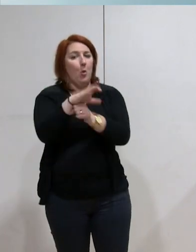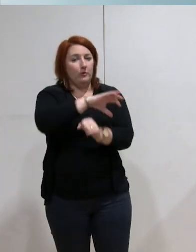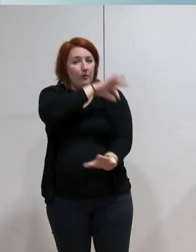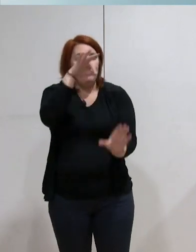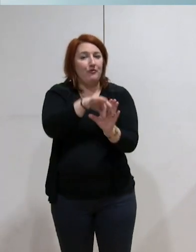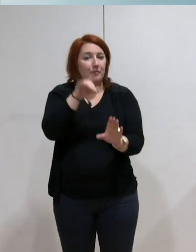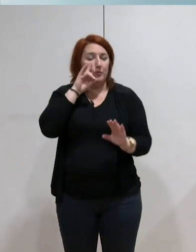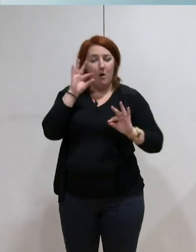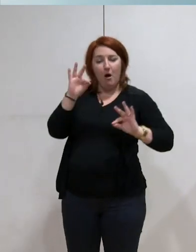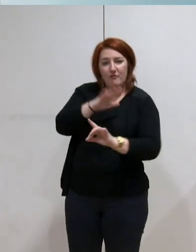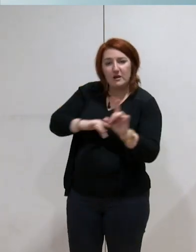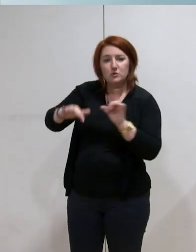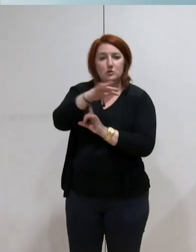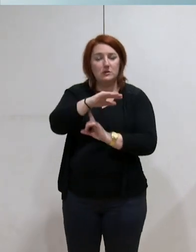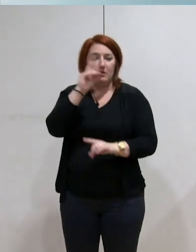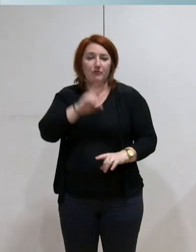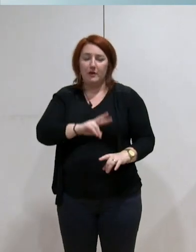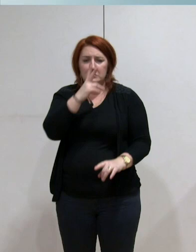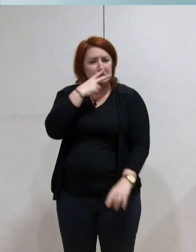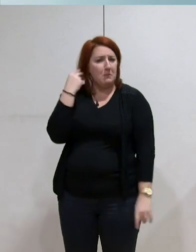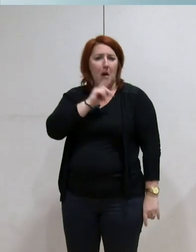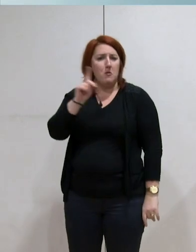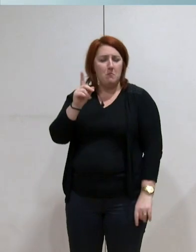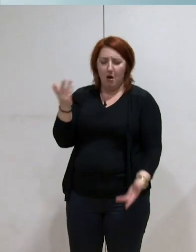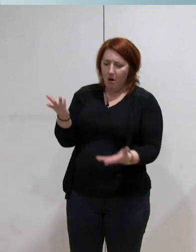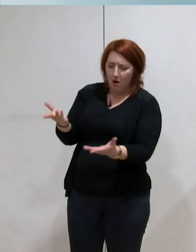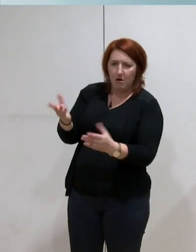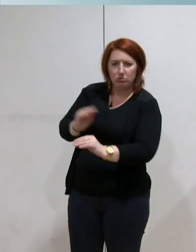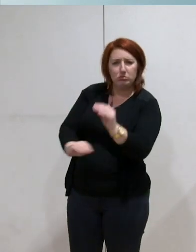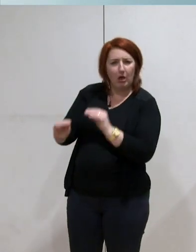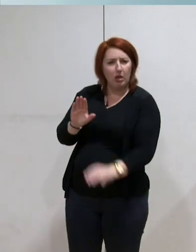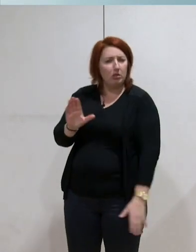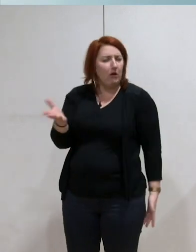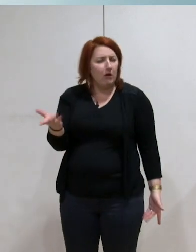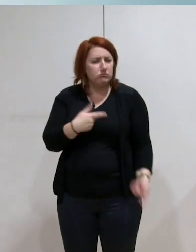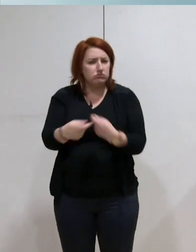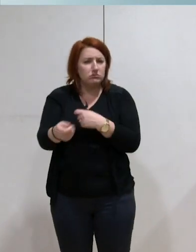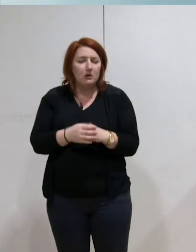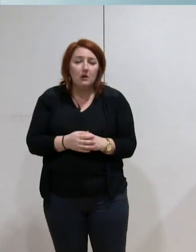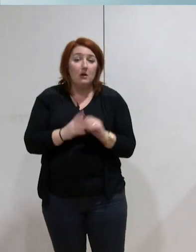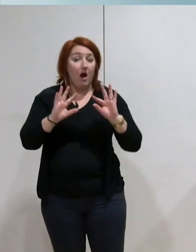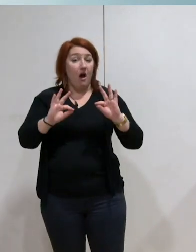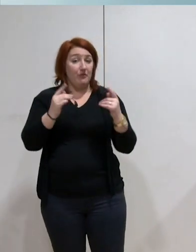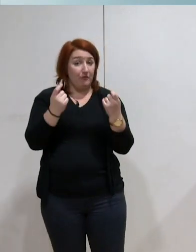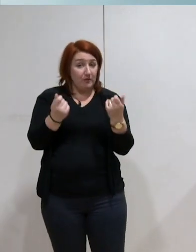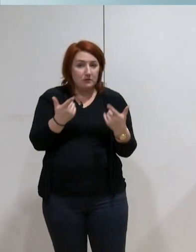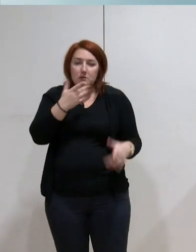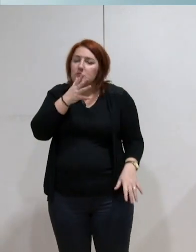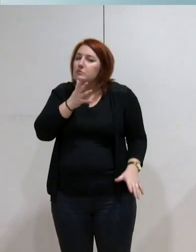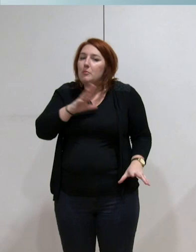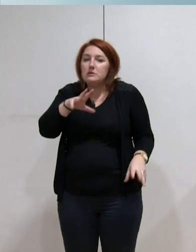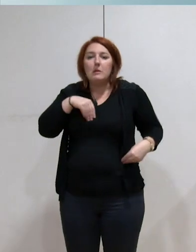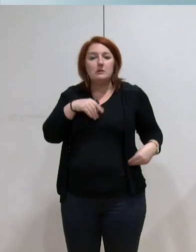socialement nous considérons que c'est une humain inhumain de traiter les agents de la sorte financièrement c'est insupportable alors vous